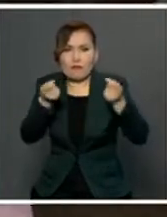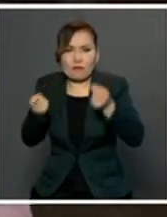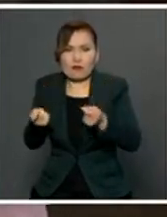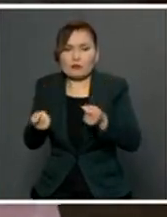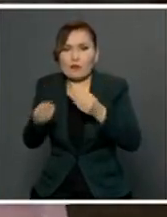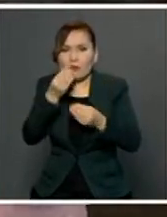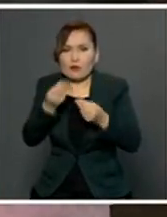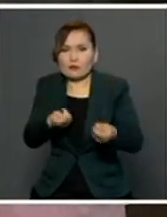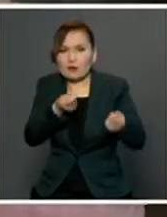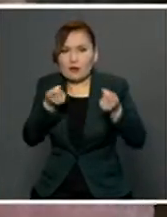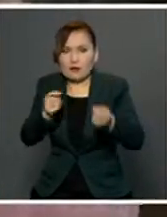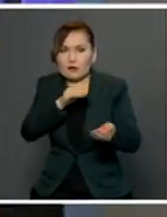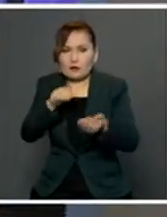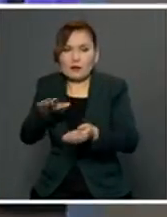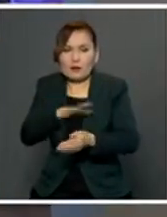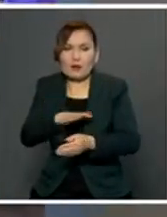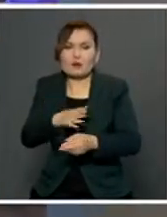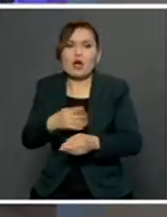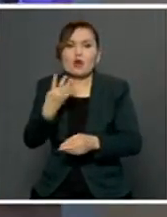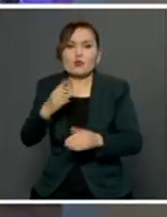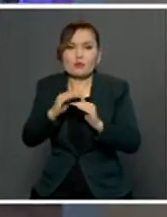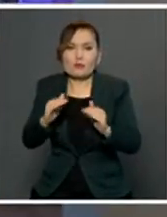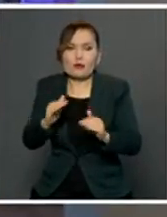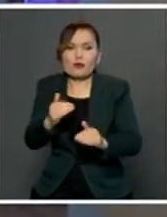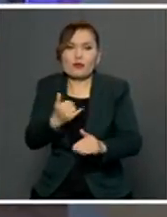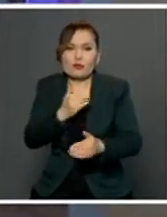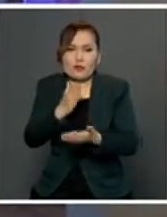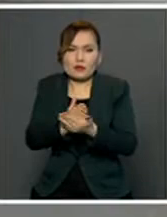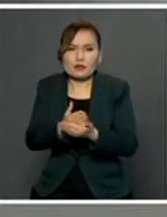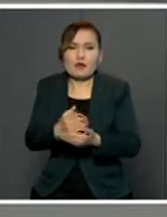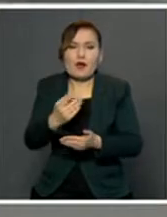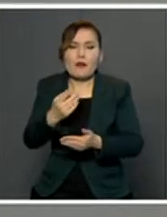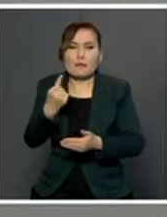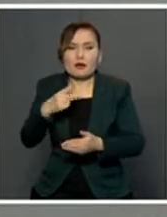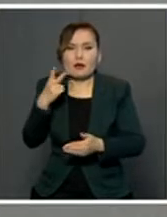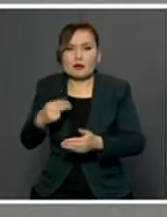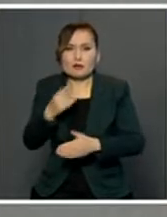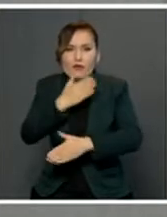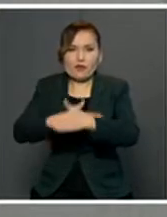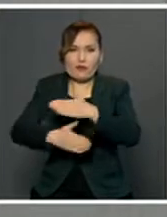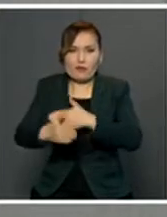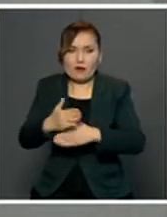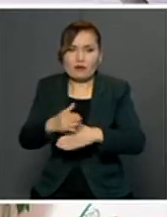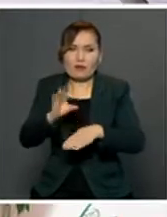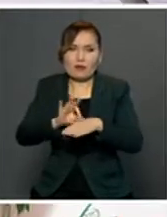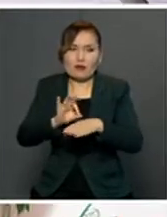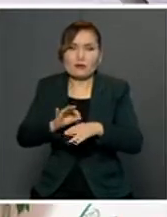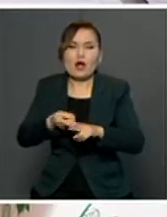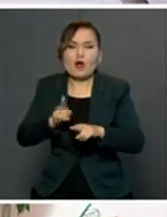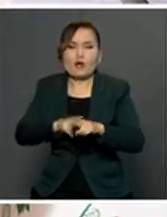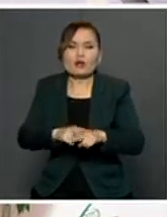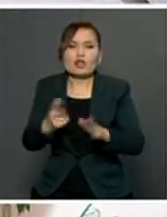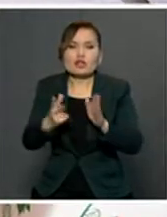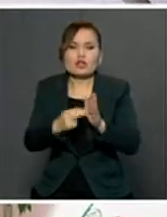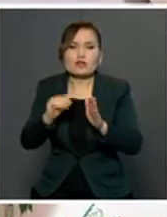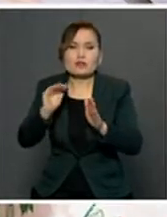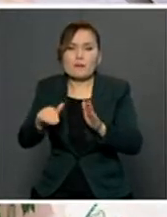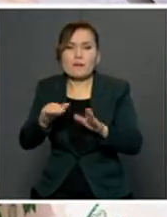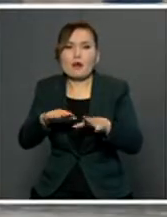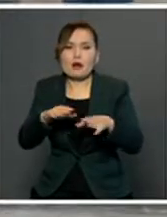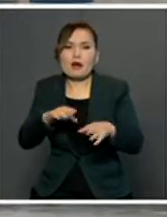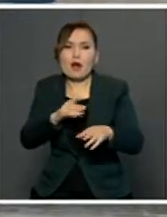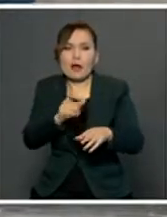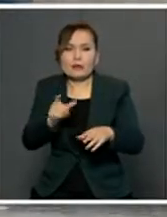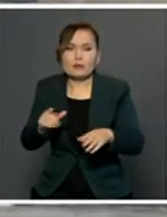қызым осындай синдром даунамен ауырады, бірінші группа. Тегін азық-түлік 800 мыңнан астам адамға беріледі. 42500